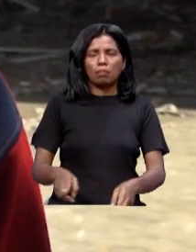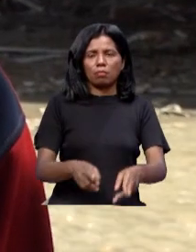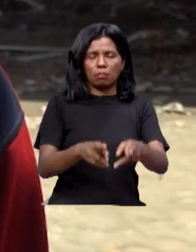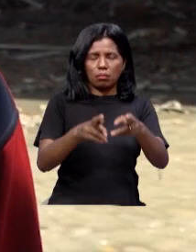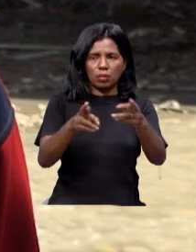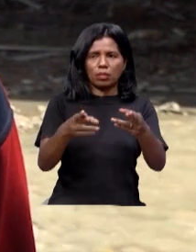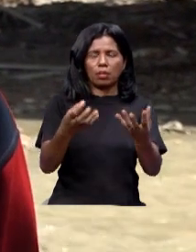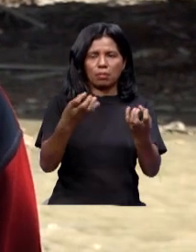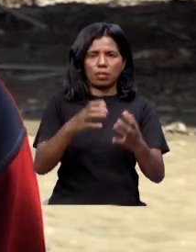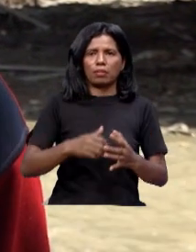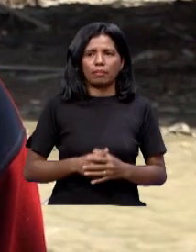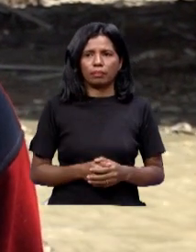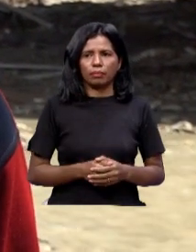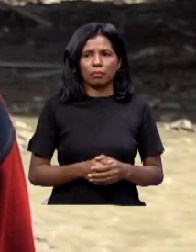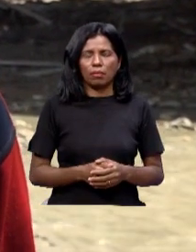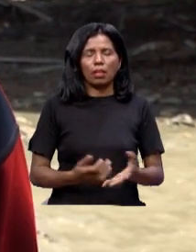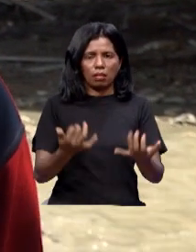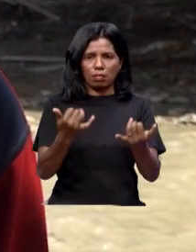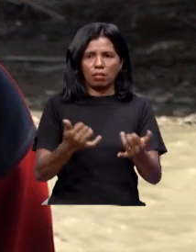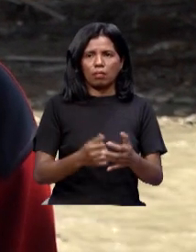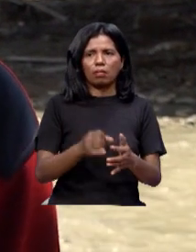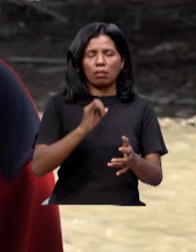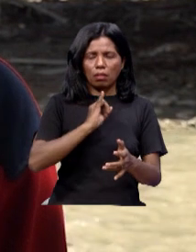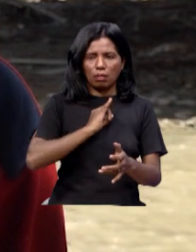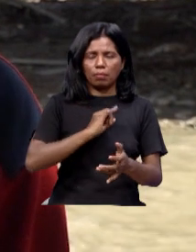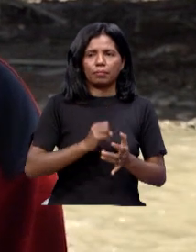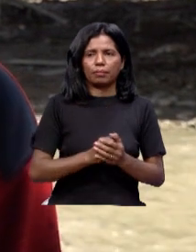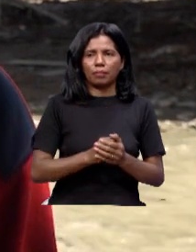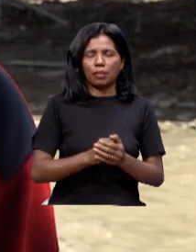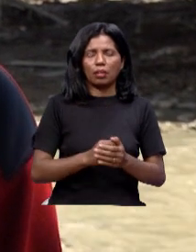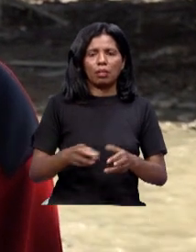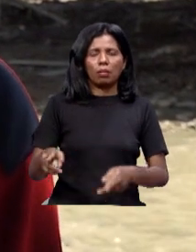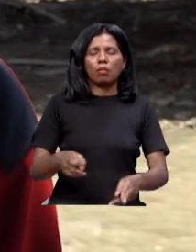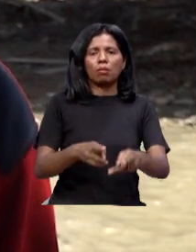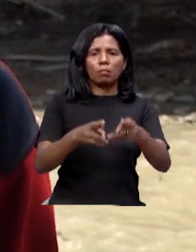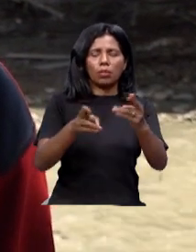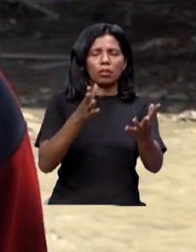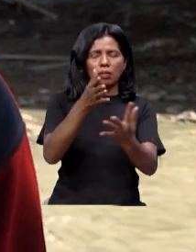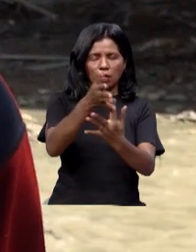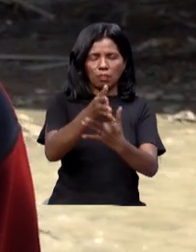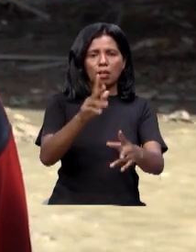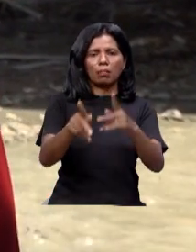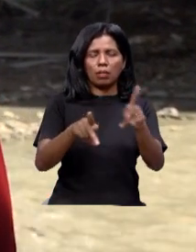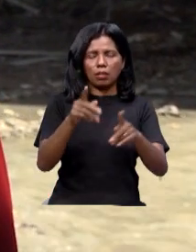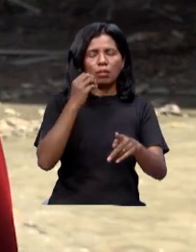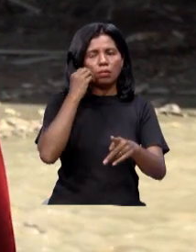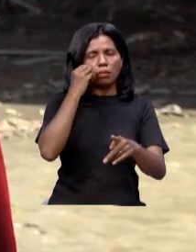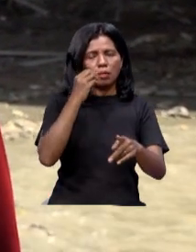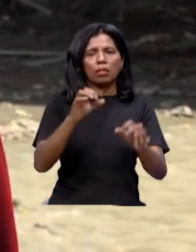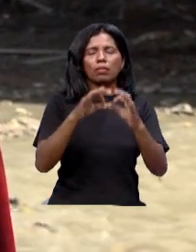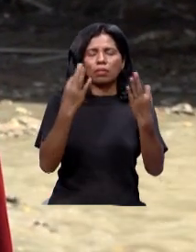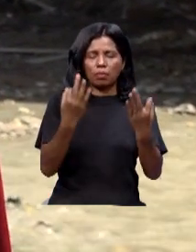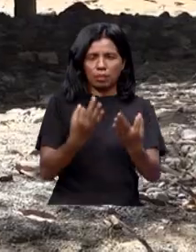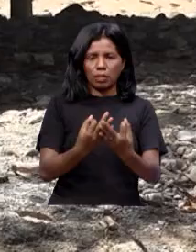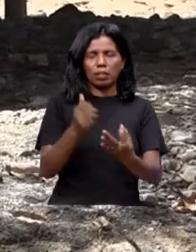uma kain lima foinda rauk ne hau ida mo tasai hau husu mai cek tuir de uma kain sanulu maka